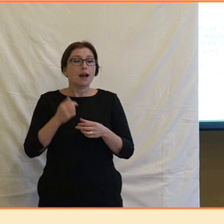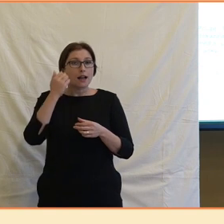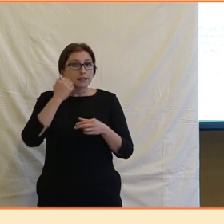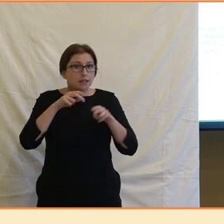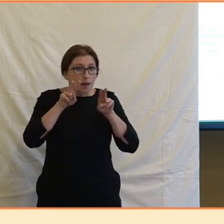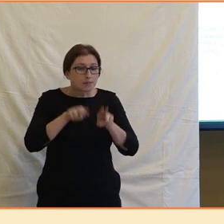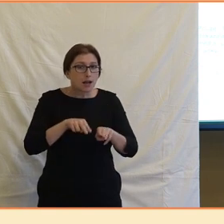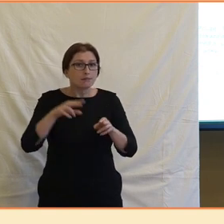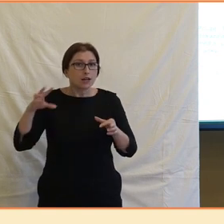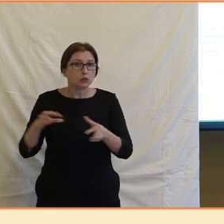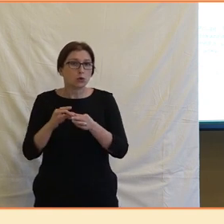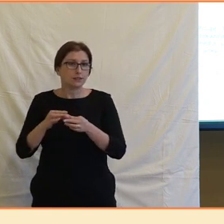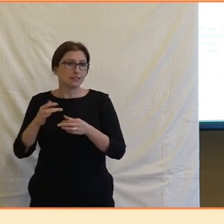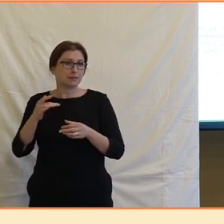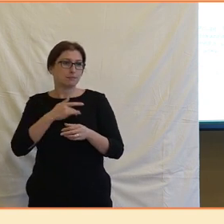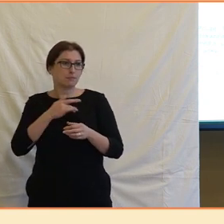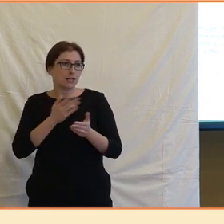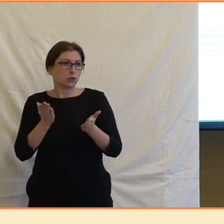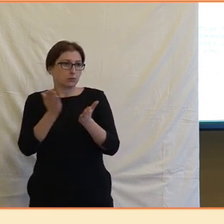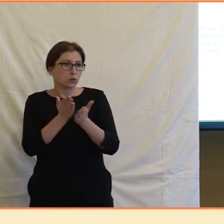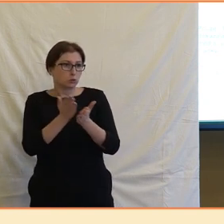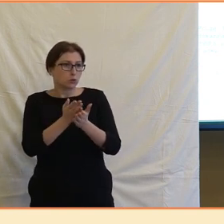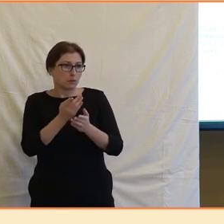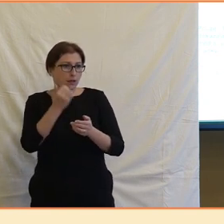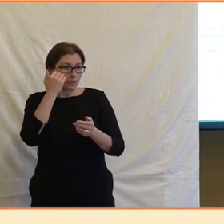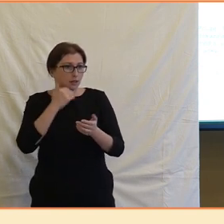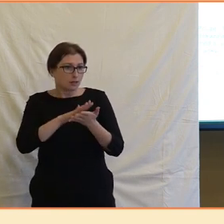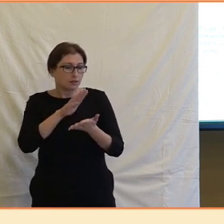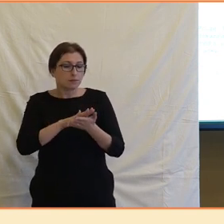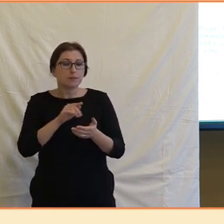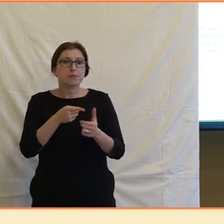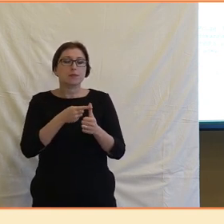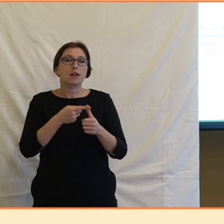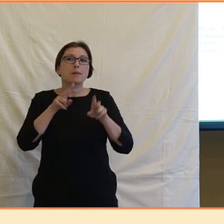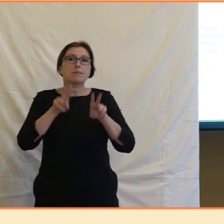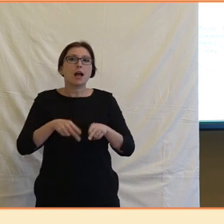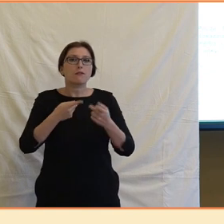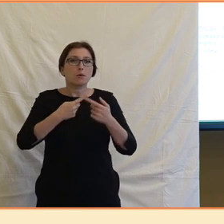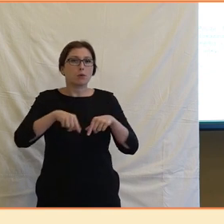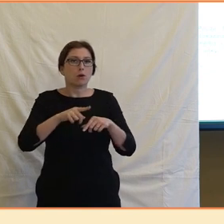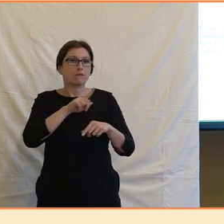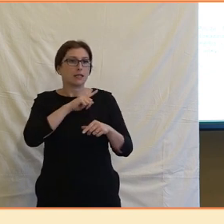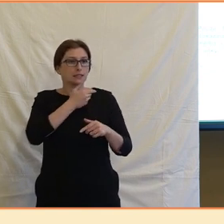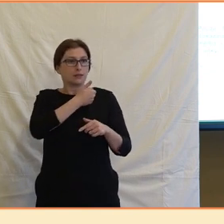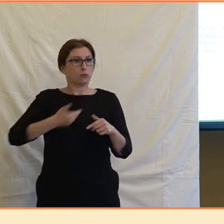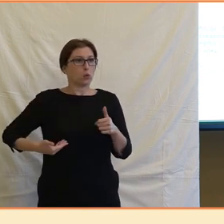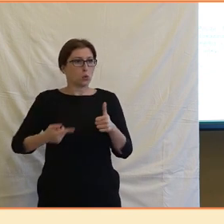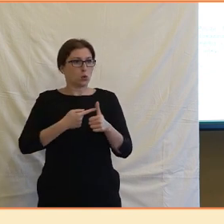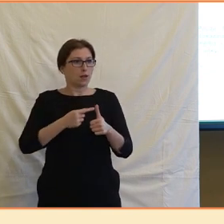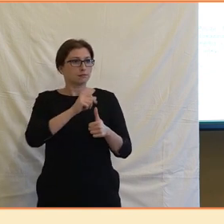lidská práva, která souvisejí s personalizací. Prvním je samozřejmě právo na autonomii vůle, na